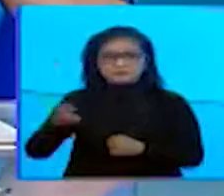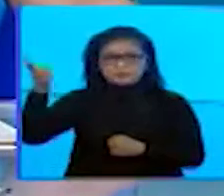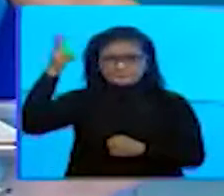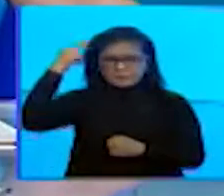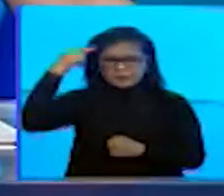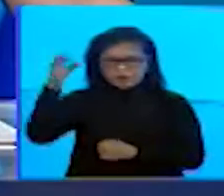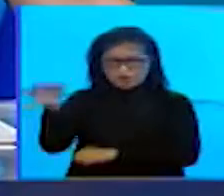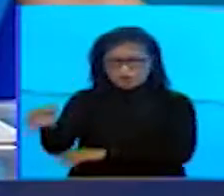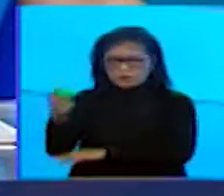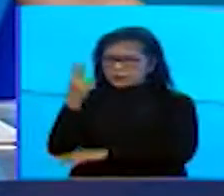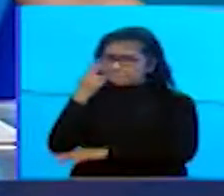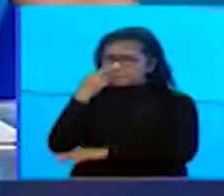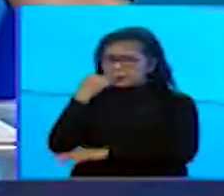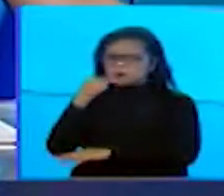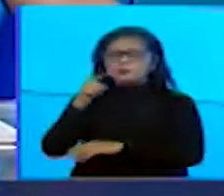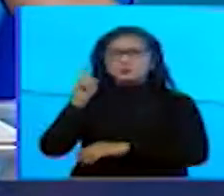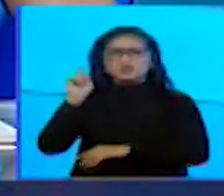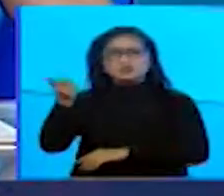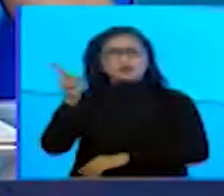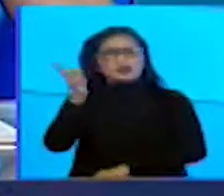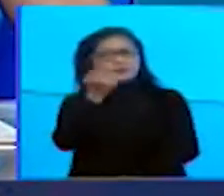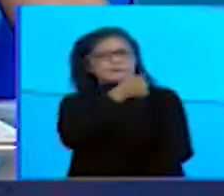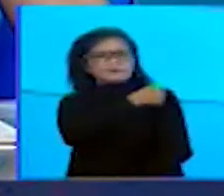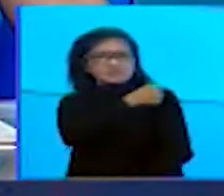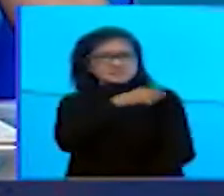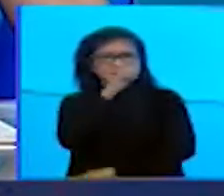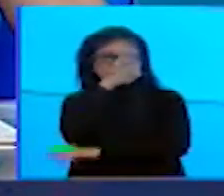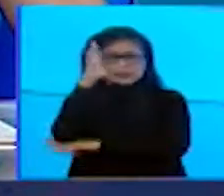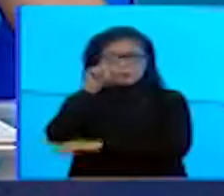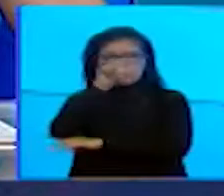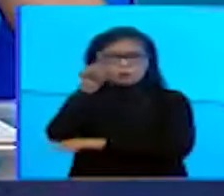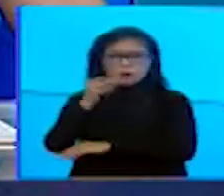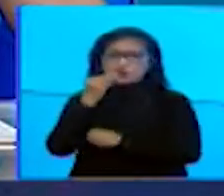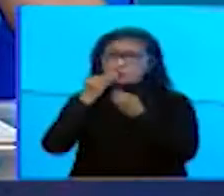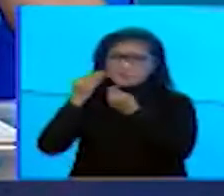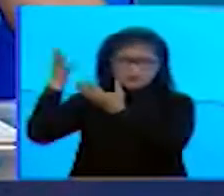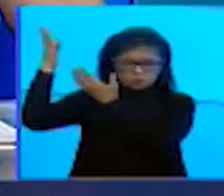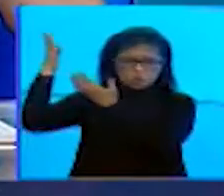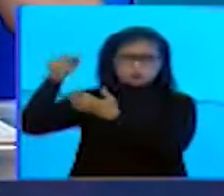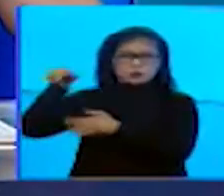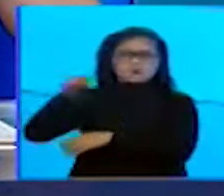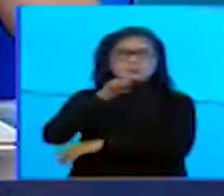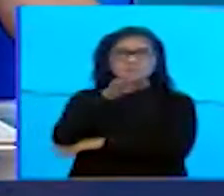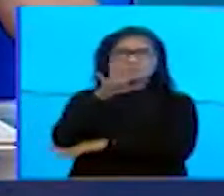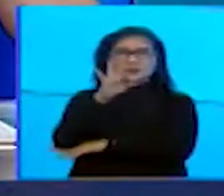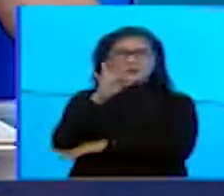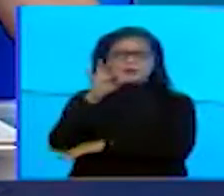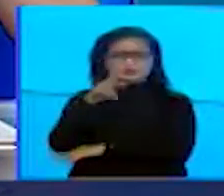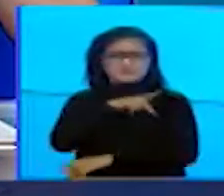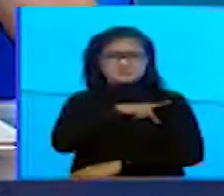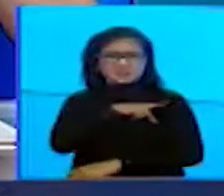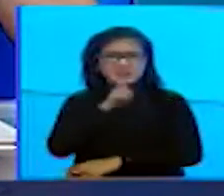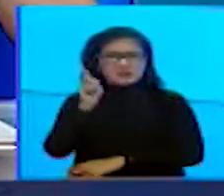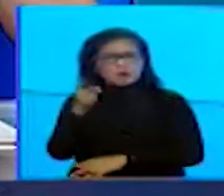Pemkot Bandung menggelar vaksinasi pada siang hari di bulan Ramadan. Sekitar 1.500 peserta terdiri dari guru dan lansia